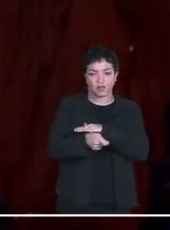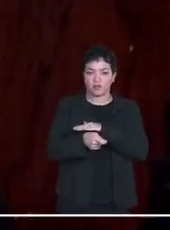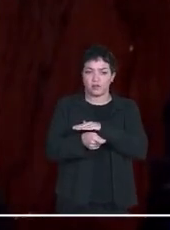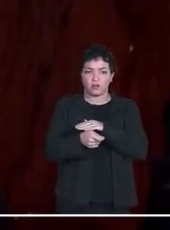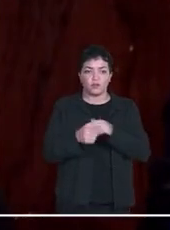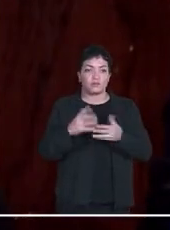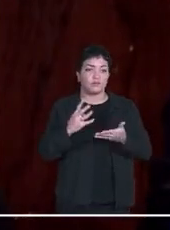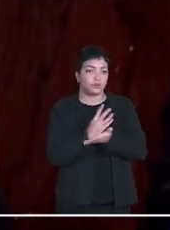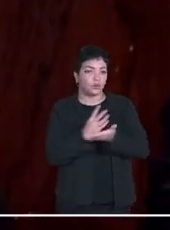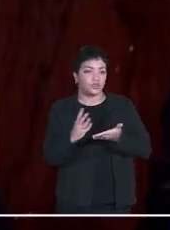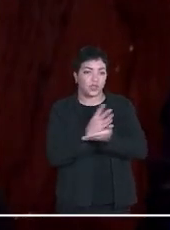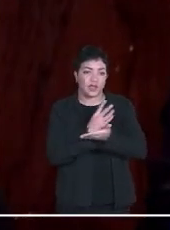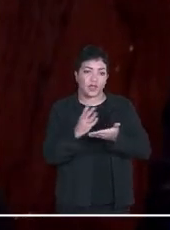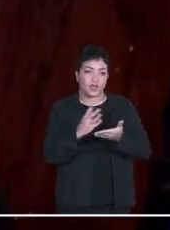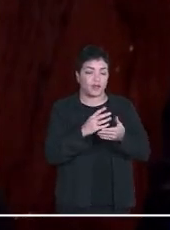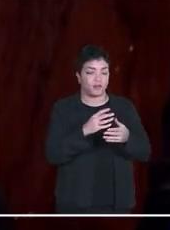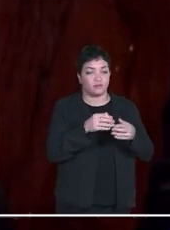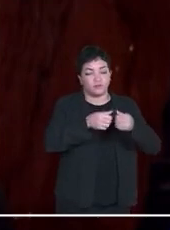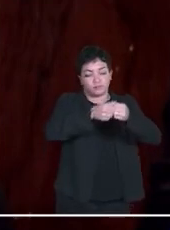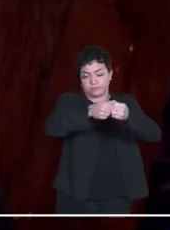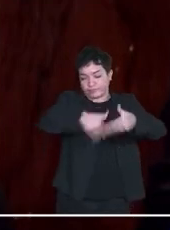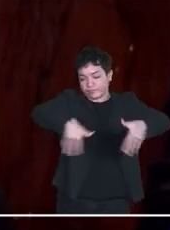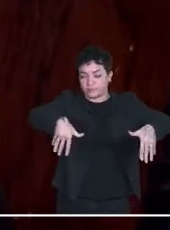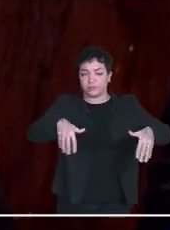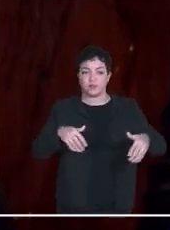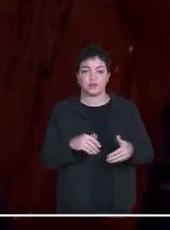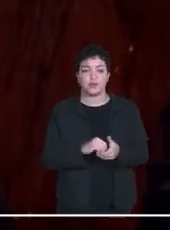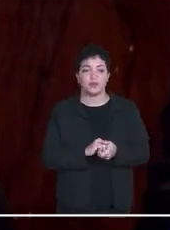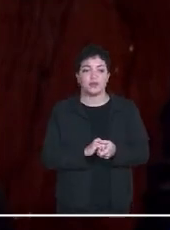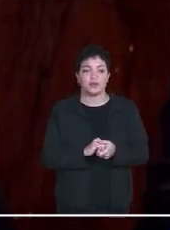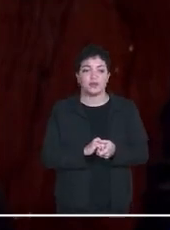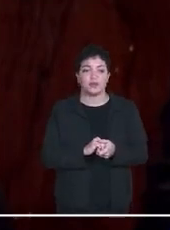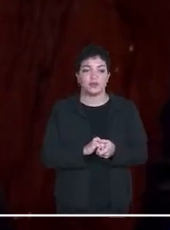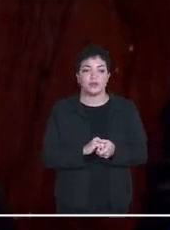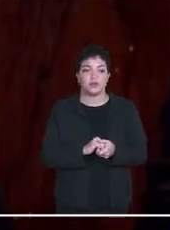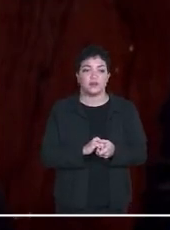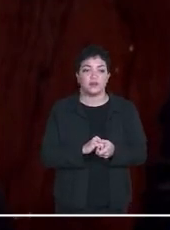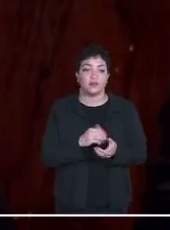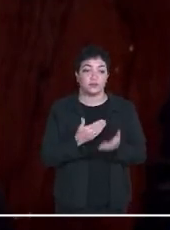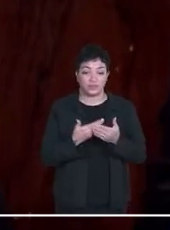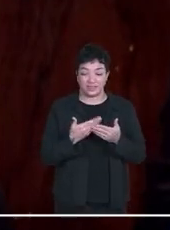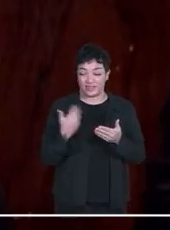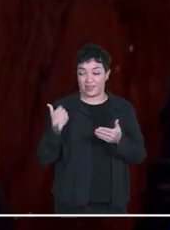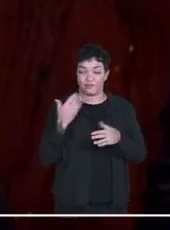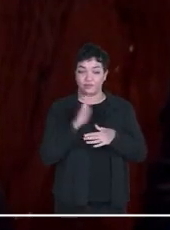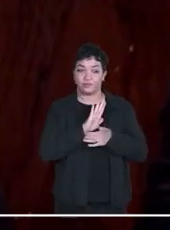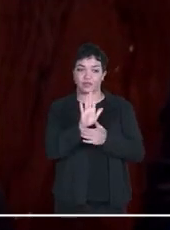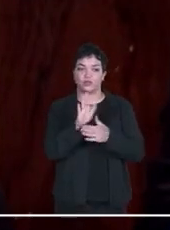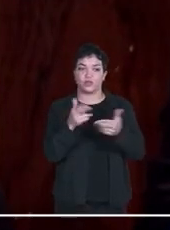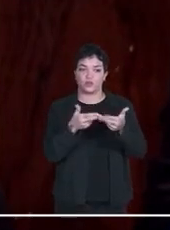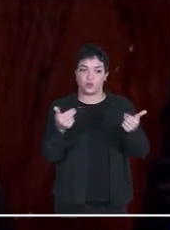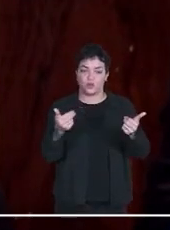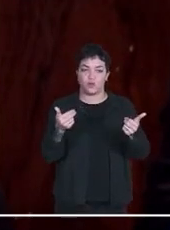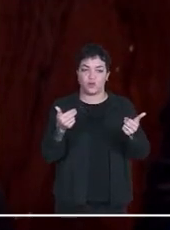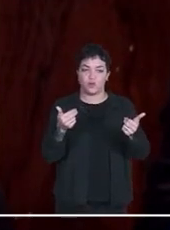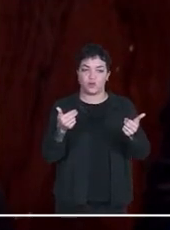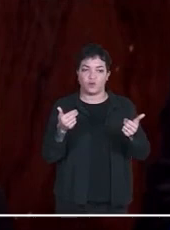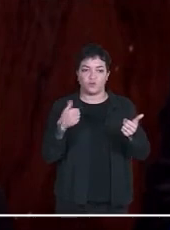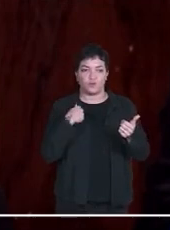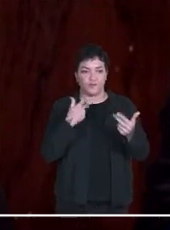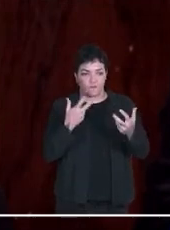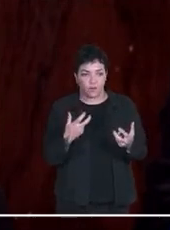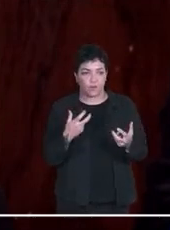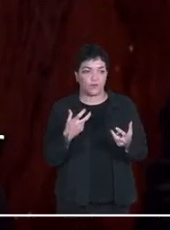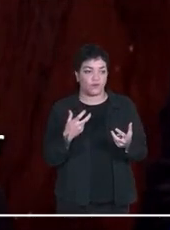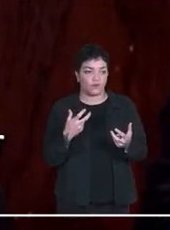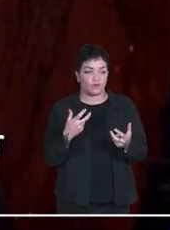coopération décentralisée. C'est pour cela aussi que j'ai évoqué dans ma présentation préalable le souhait de pouvoir exploiter en quelque